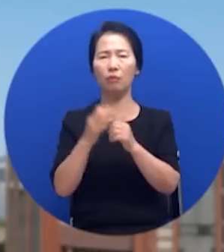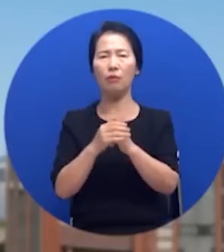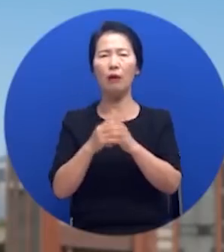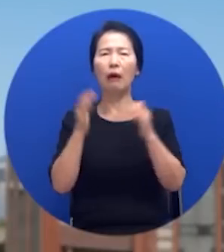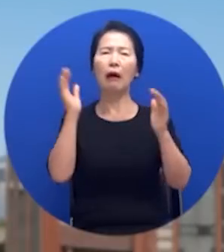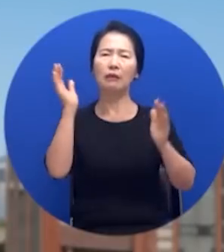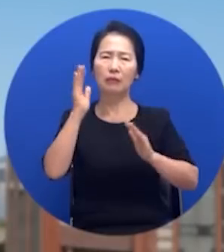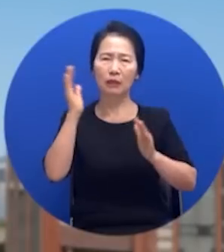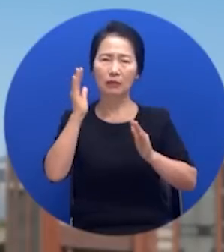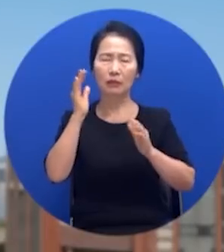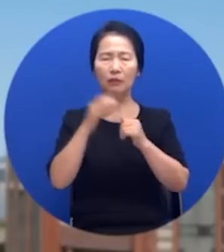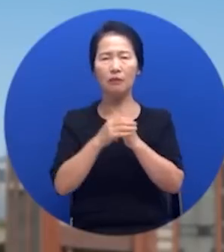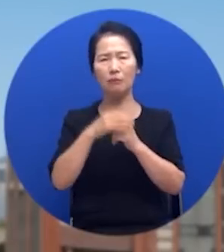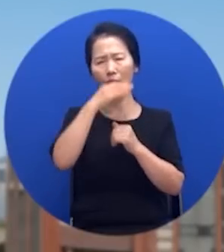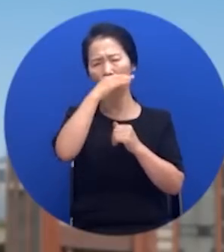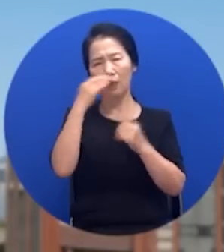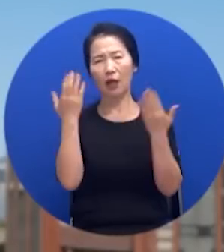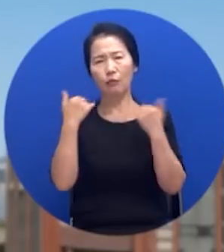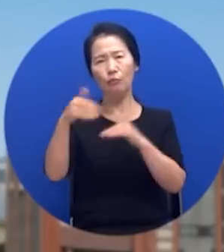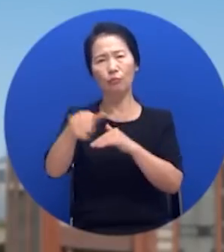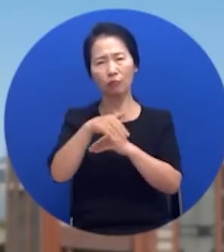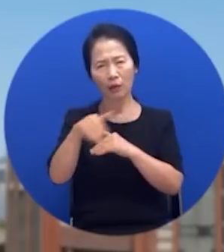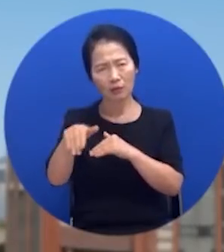학생들의 정상적으로 학교에 가서 수업을 받을 수 있게 하여 주시고